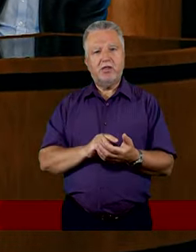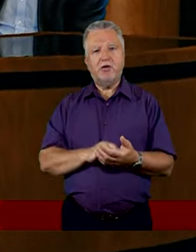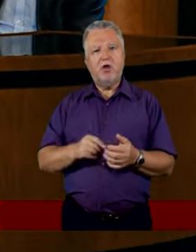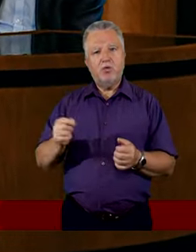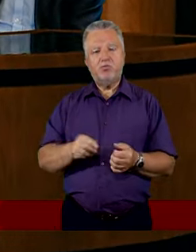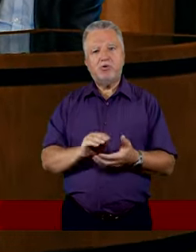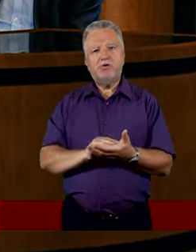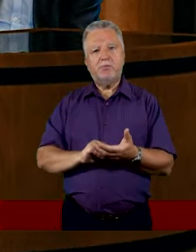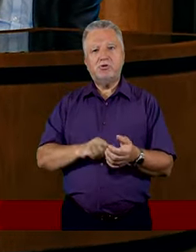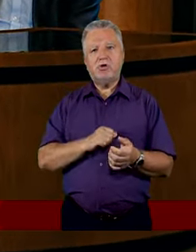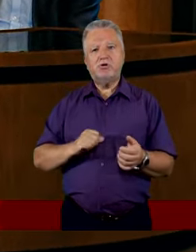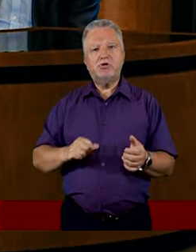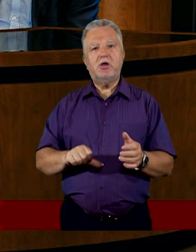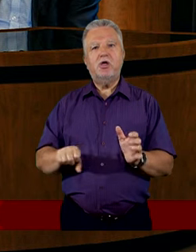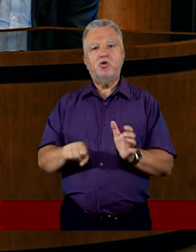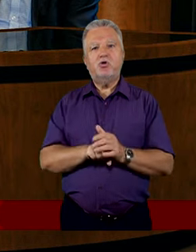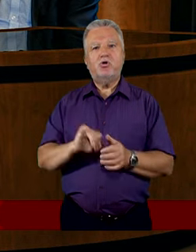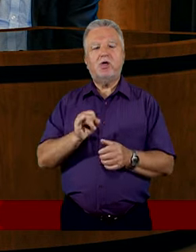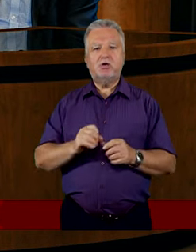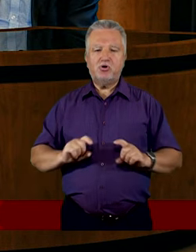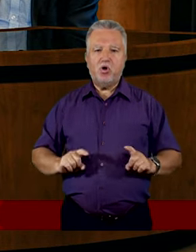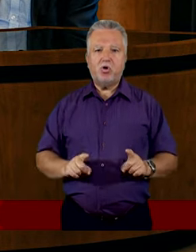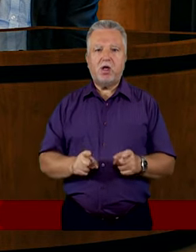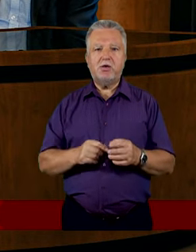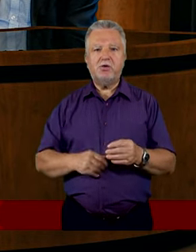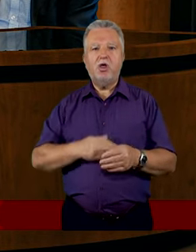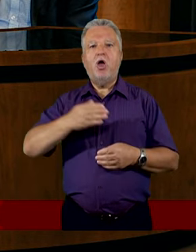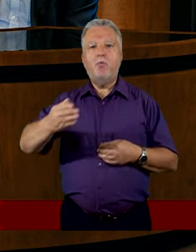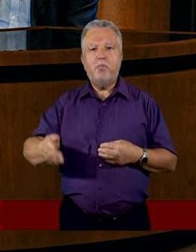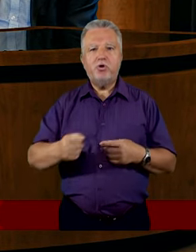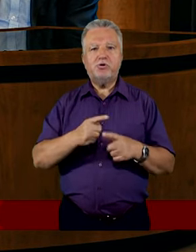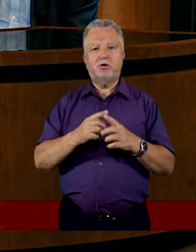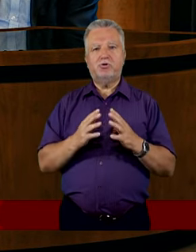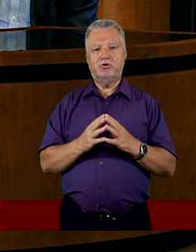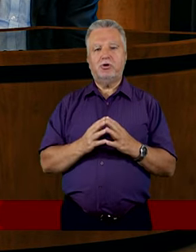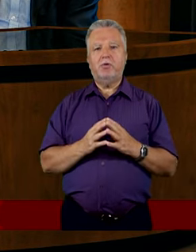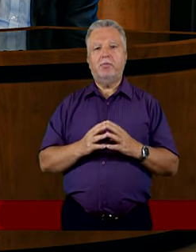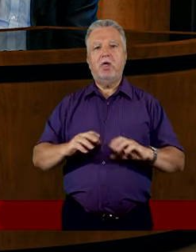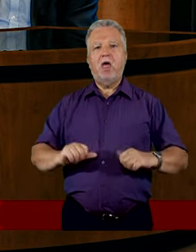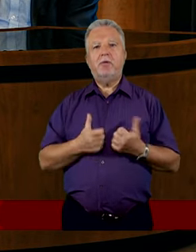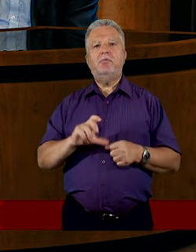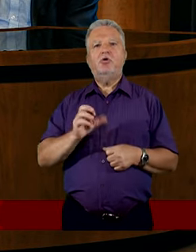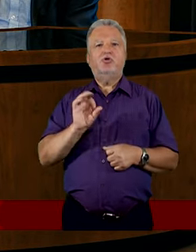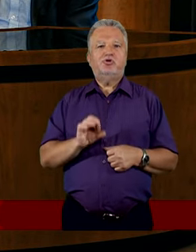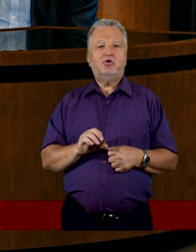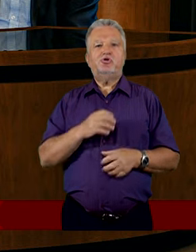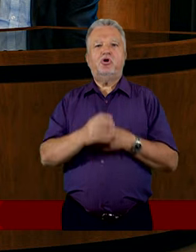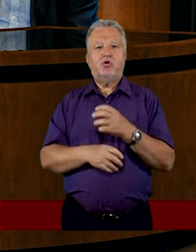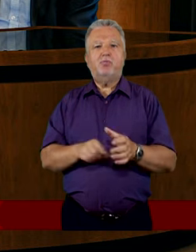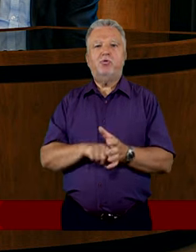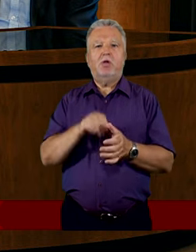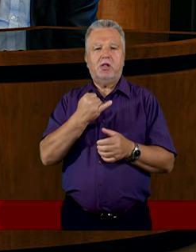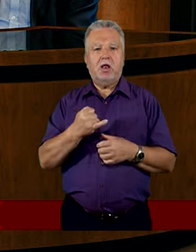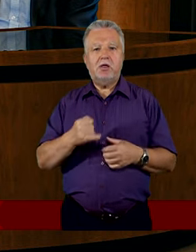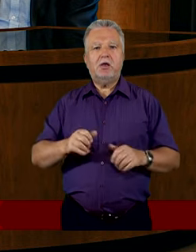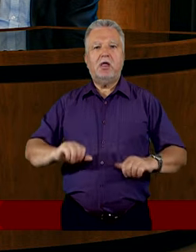Muszę się zapisać do jakiejś organizacji takiej poza kościołem, żebym coś też